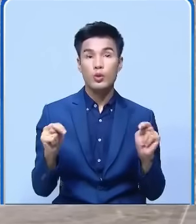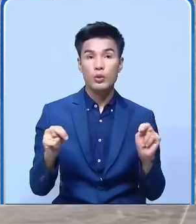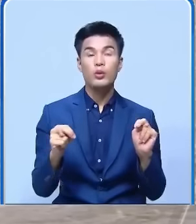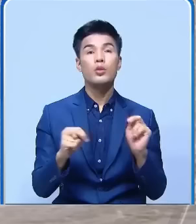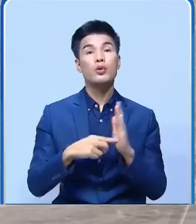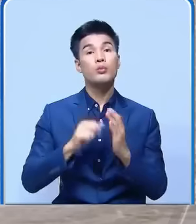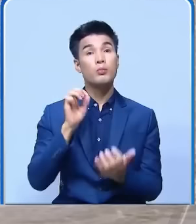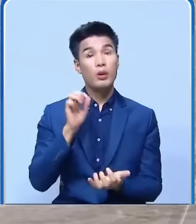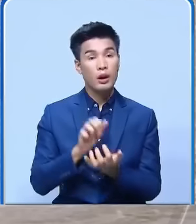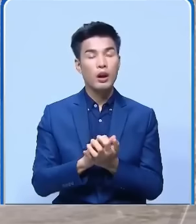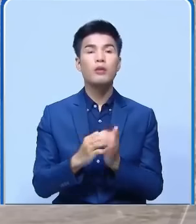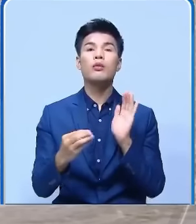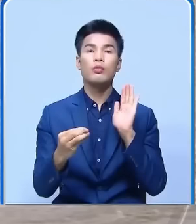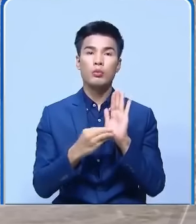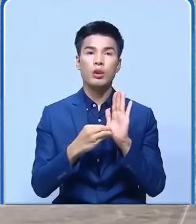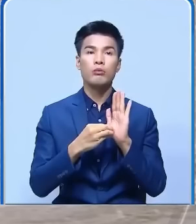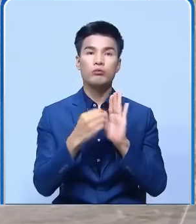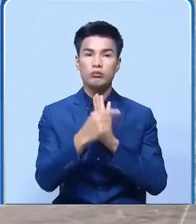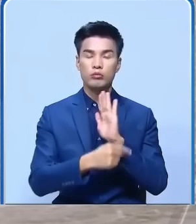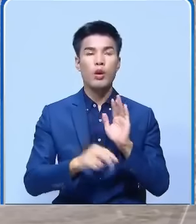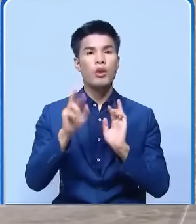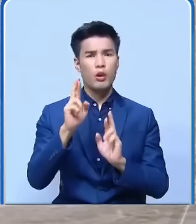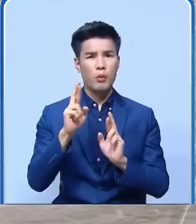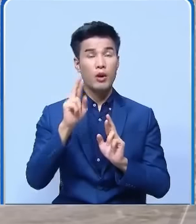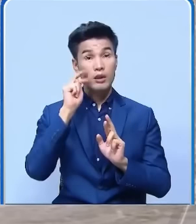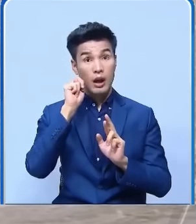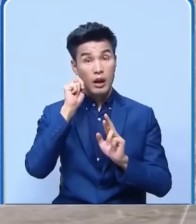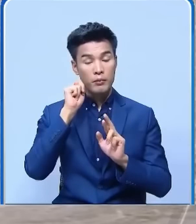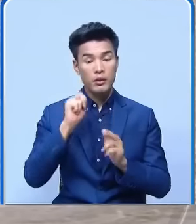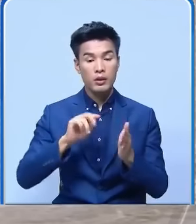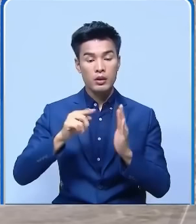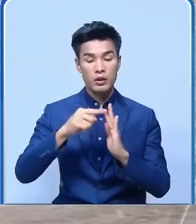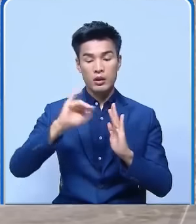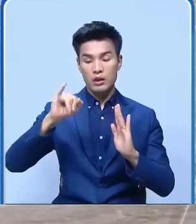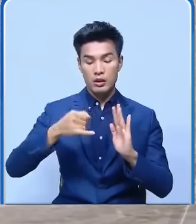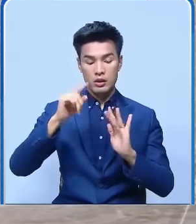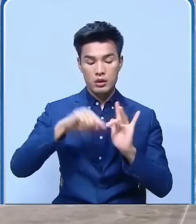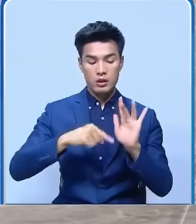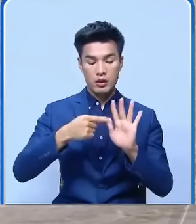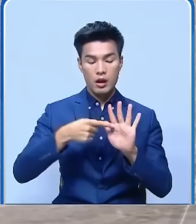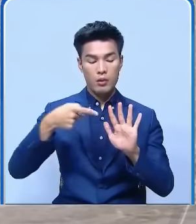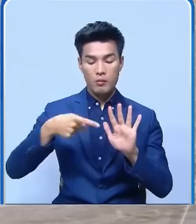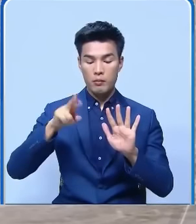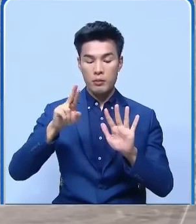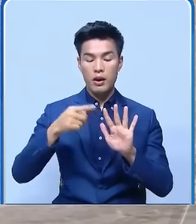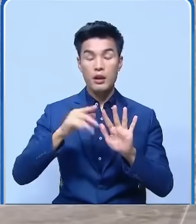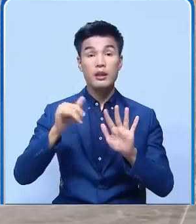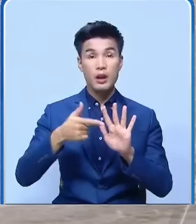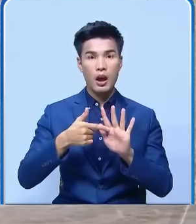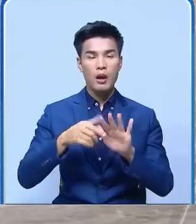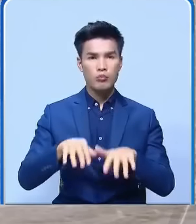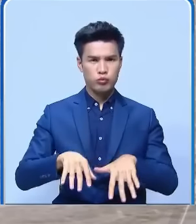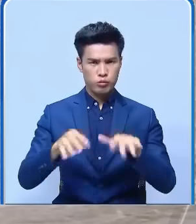มุทรปราการรวมทั้งกทมให้เฝ้าระวังระดับน้ำในแม่น้ำเจ้าพระยาเพิ่มสูงขึ้นตั้งแต่20กันยายนนี้เป็น